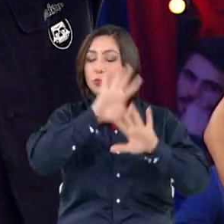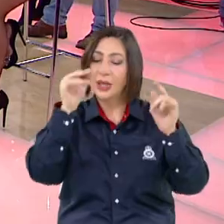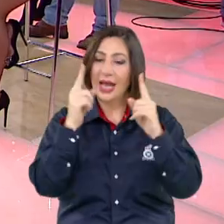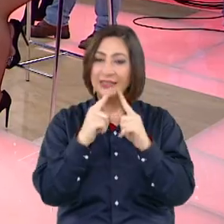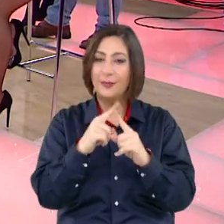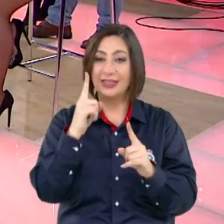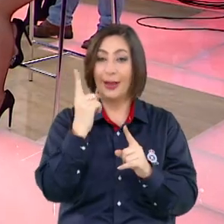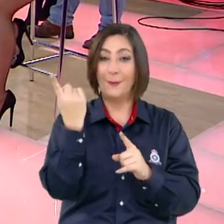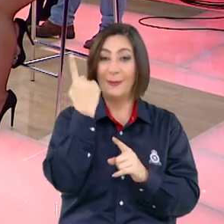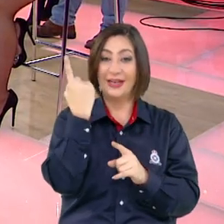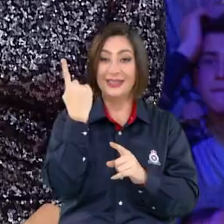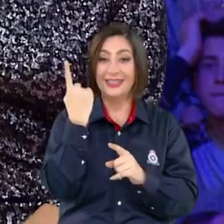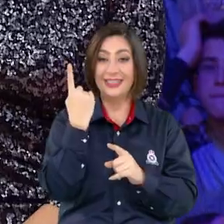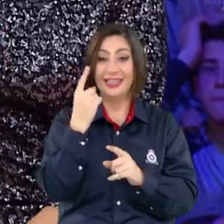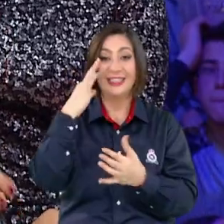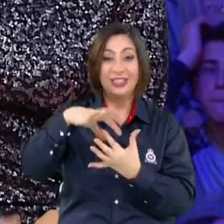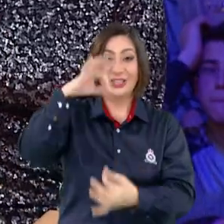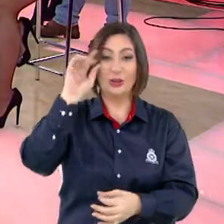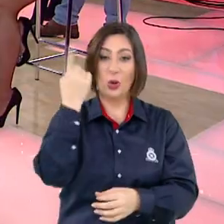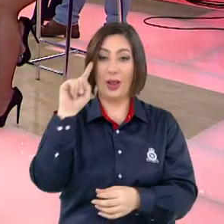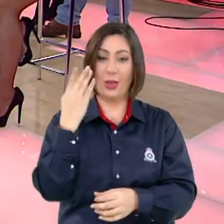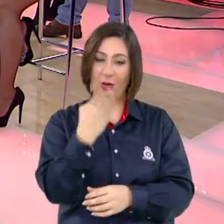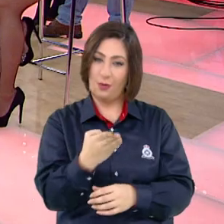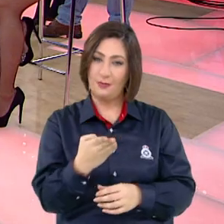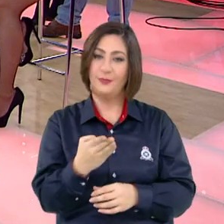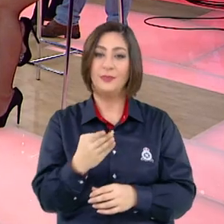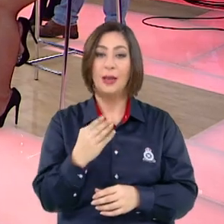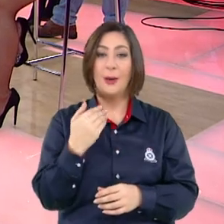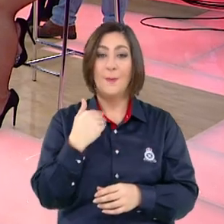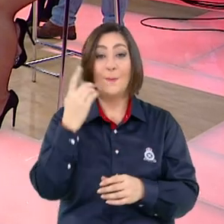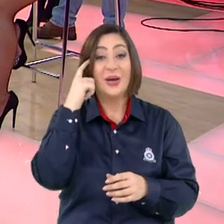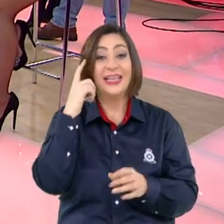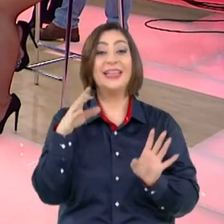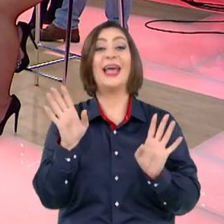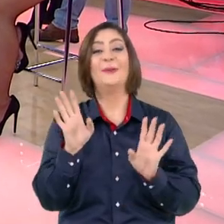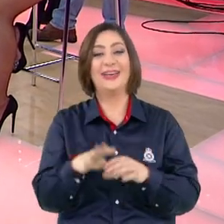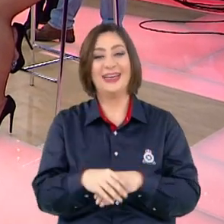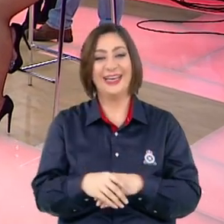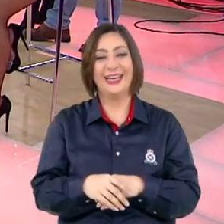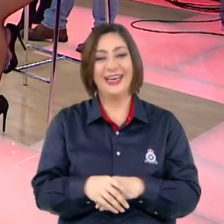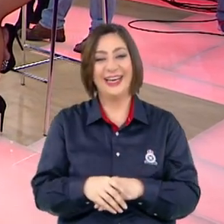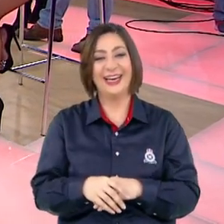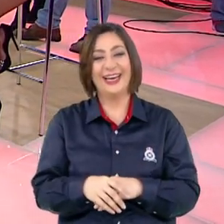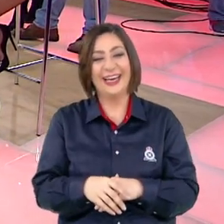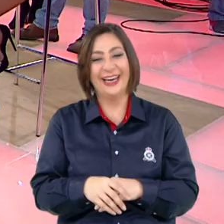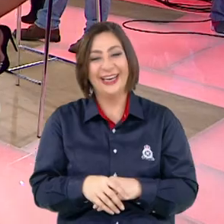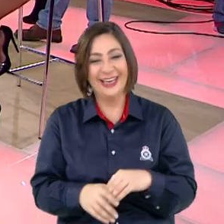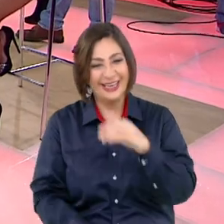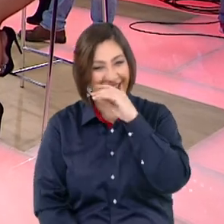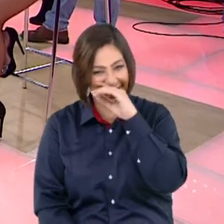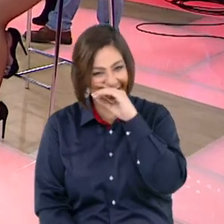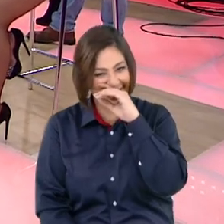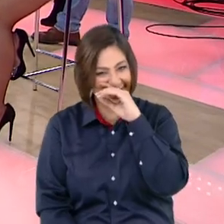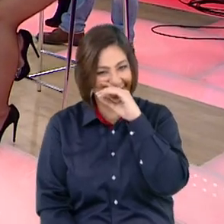hesaplarınızı tek bir... Kişi yönetiyor. Tek bir kişi yönetiyor. Mantıklı değil mi? Evet. Bence çok